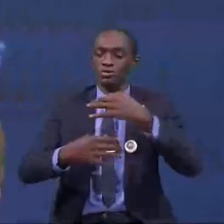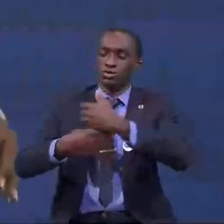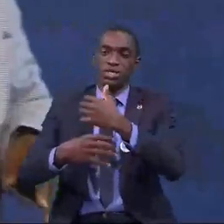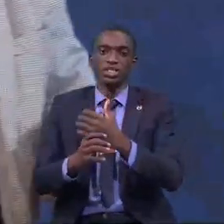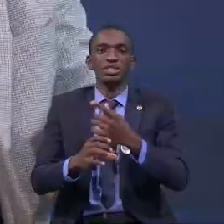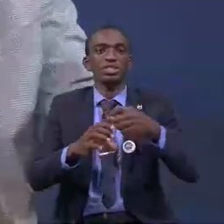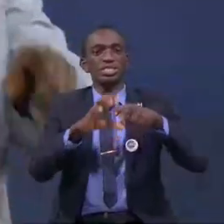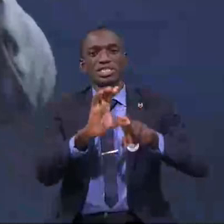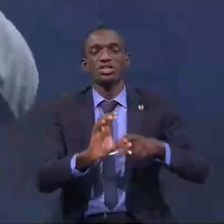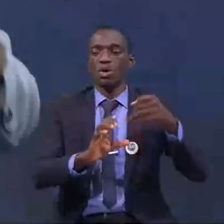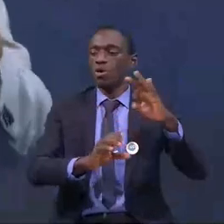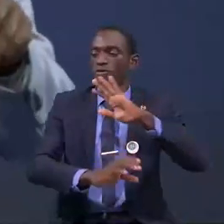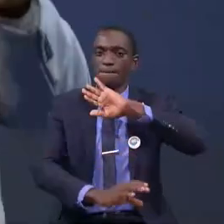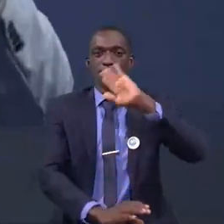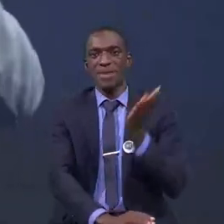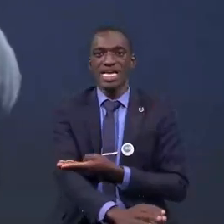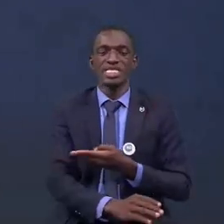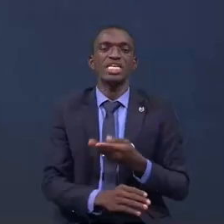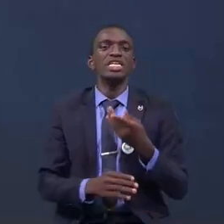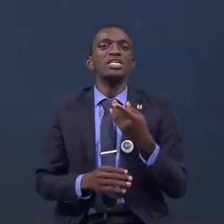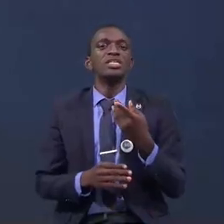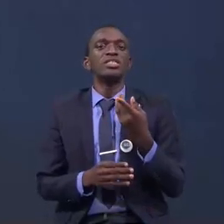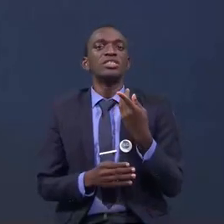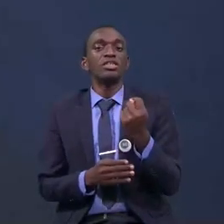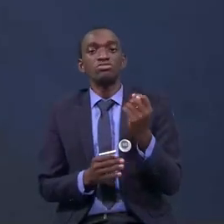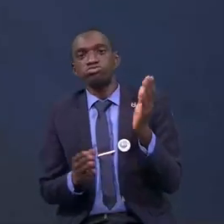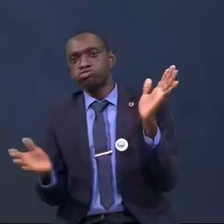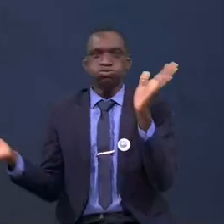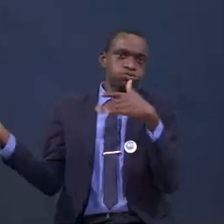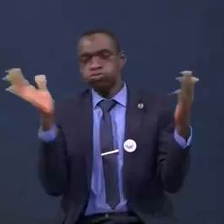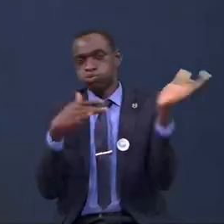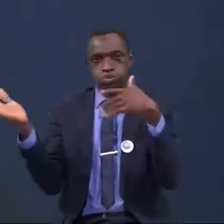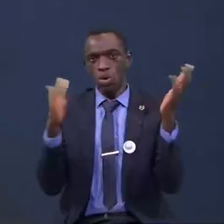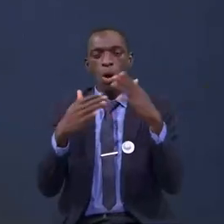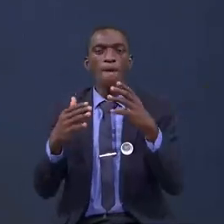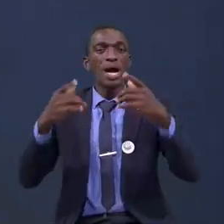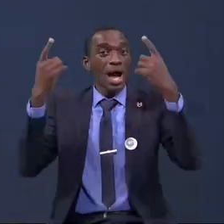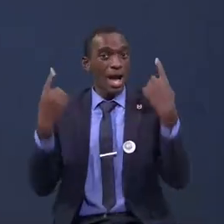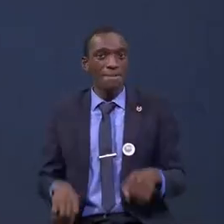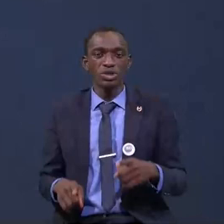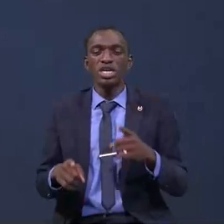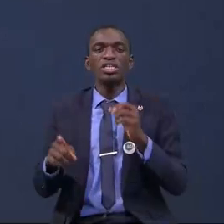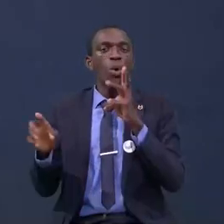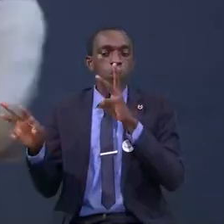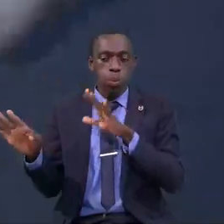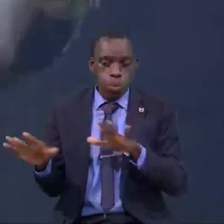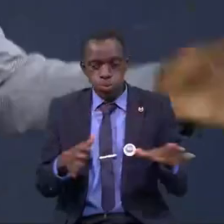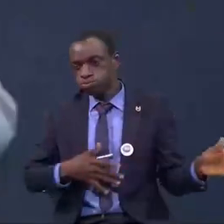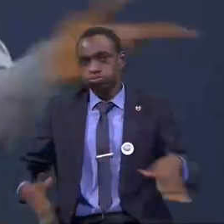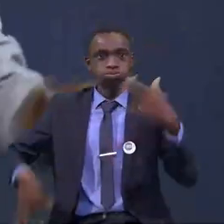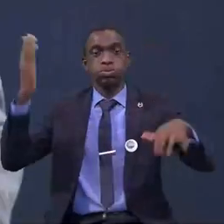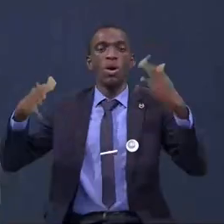le trône de la puissance. La tempête peut souffler, la mer peut être